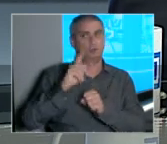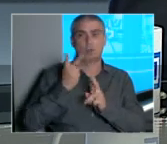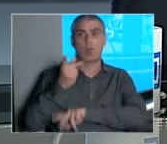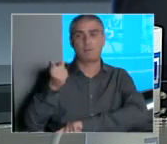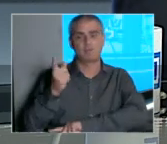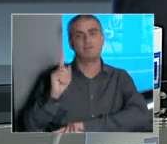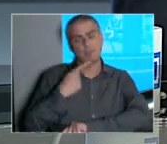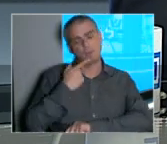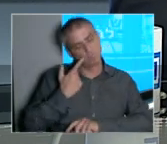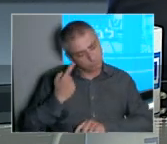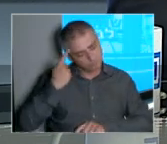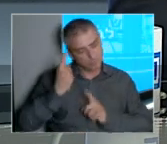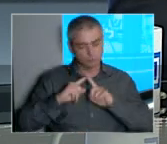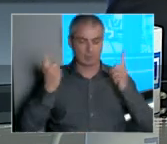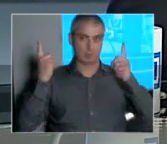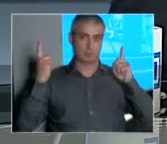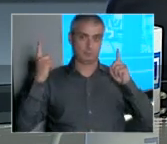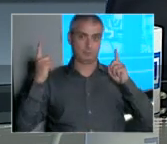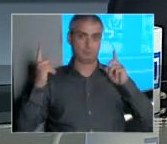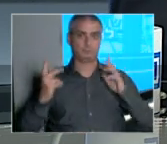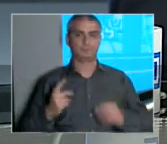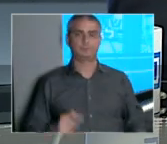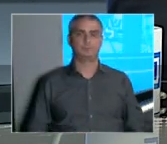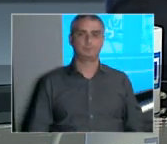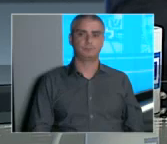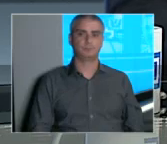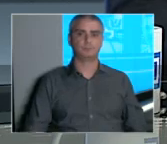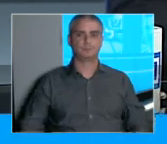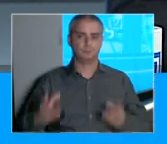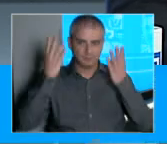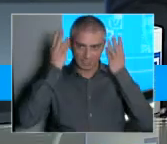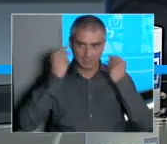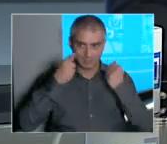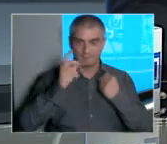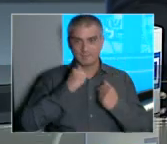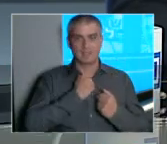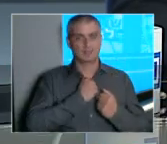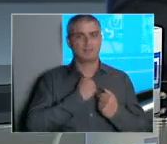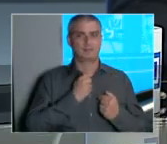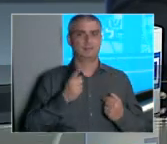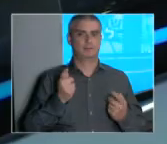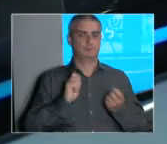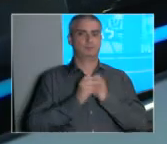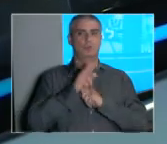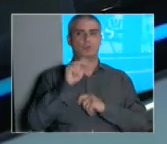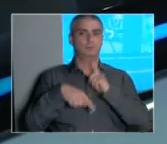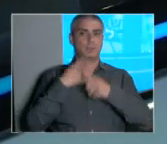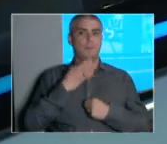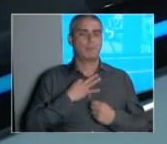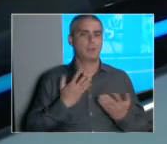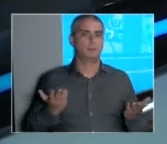עוברים, והפעם אומרים, אולי נחשוב אחרת. אגב, טוב, בוא נעבור לחרדים ולחרדילים. תדע מה, בוא נעבור במעבר חד לנושא הבא